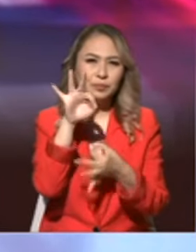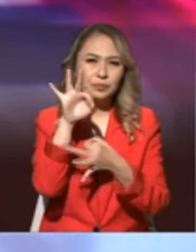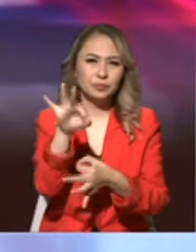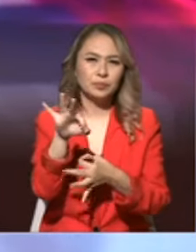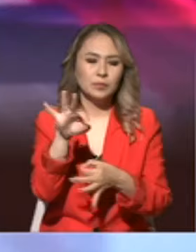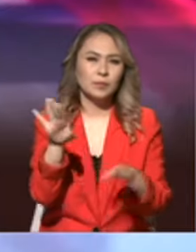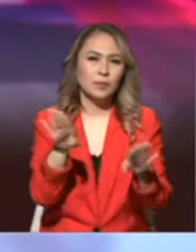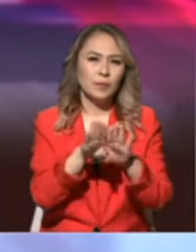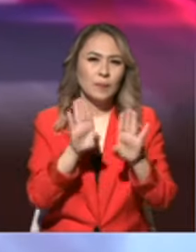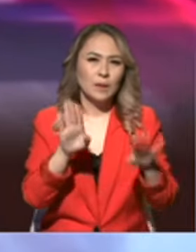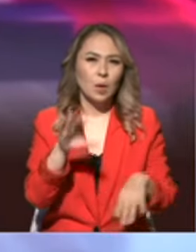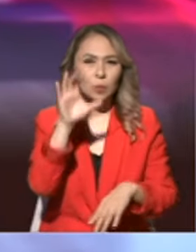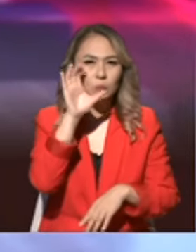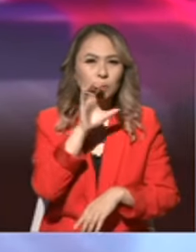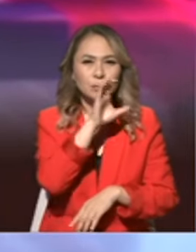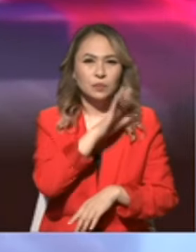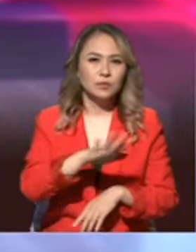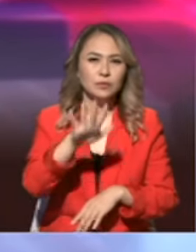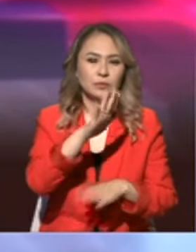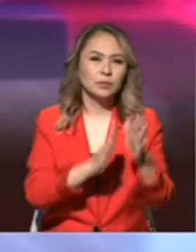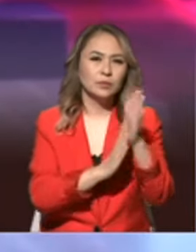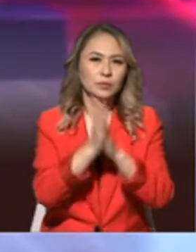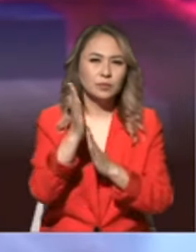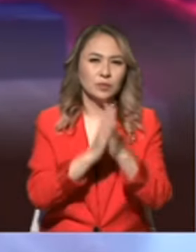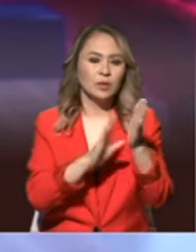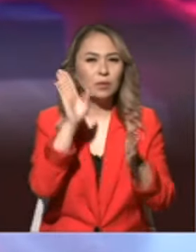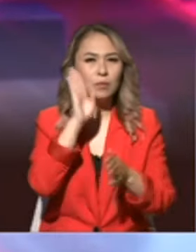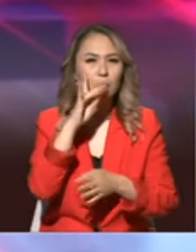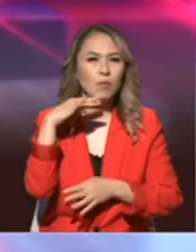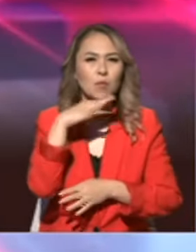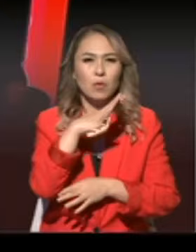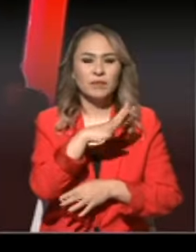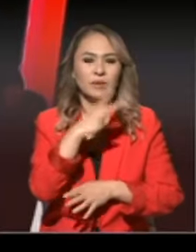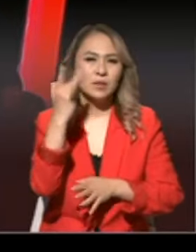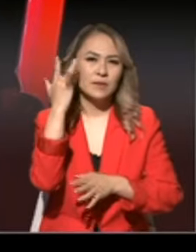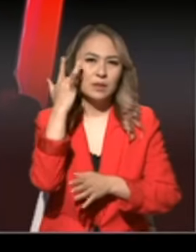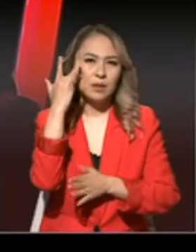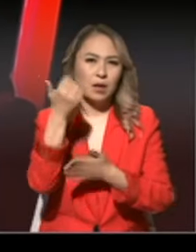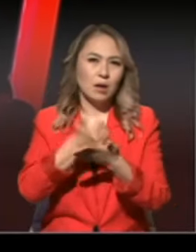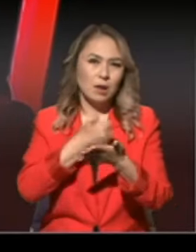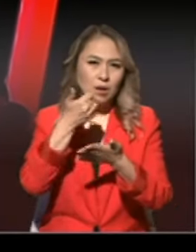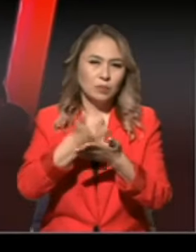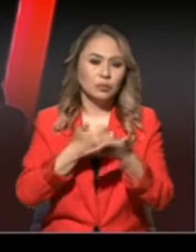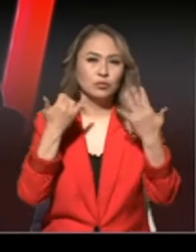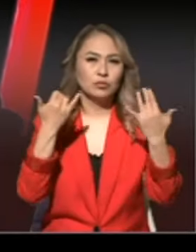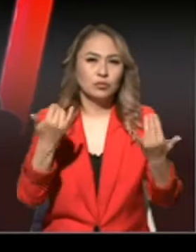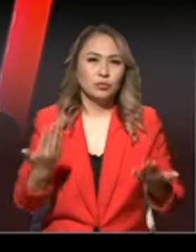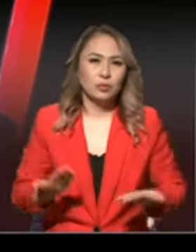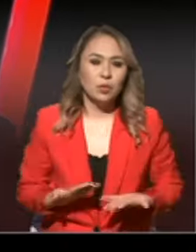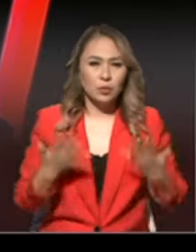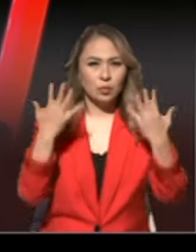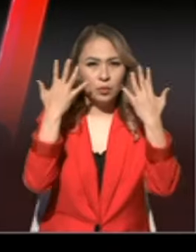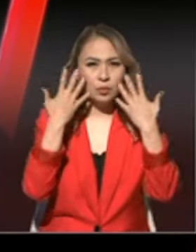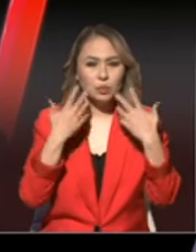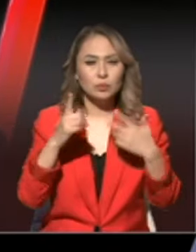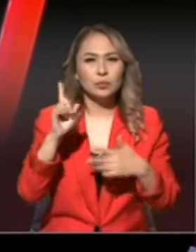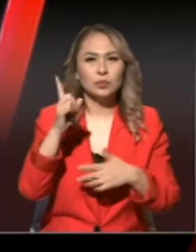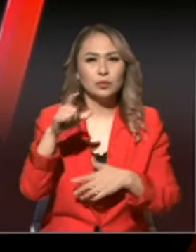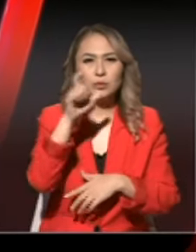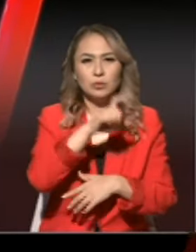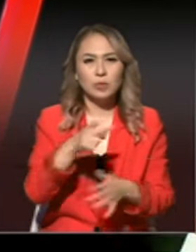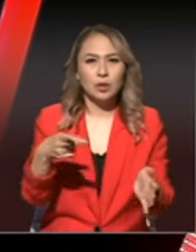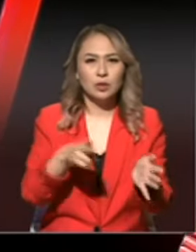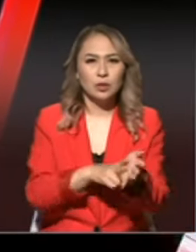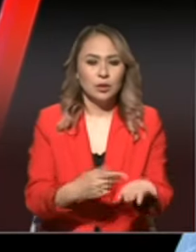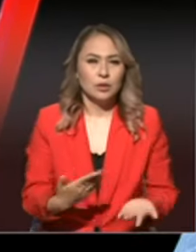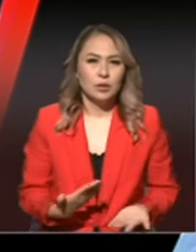Біз әдетте солтүстіктің шөбі шүйгін, суы мол деп мақтаймыз ғой. Ендесе осындай жанға жайлы жерге халық неге қоныстанғысы